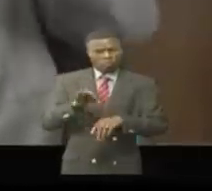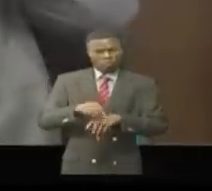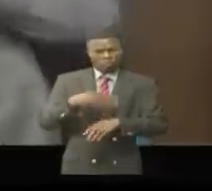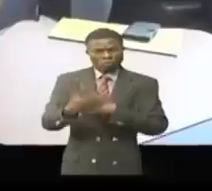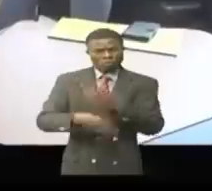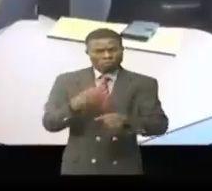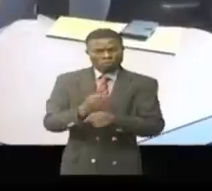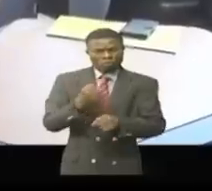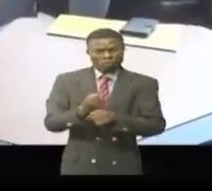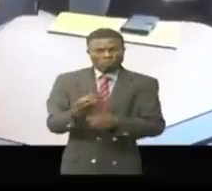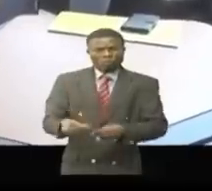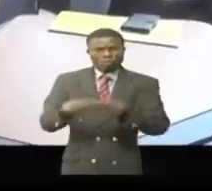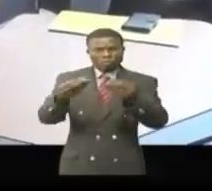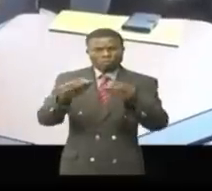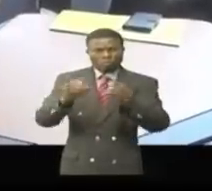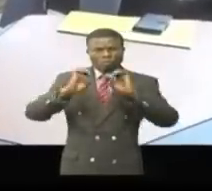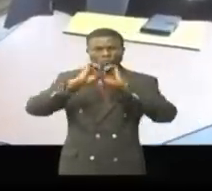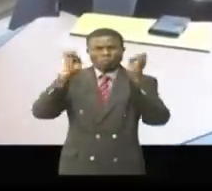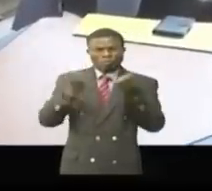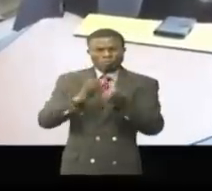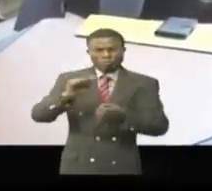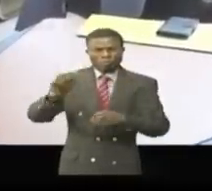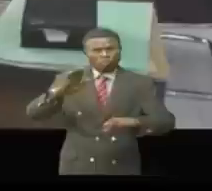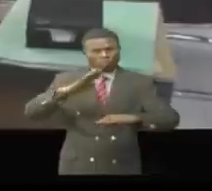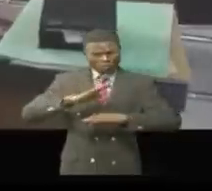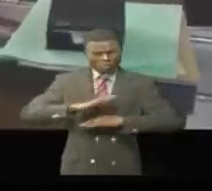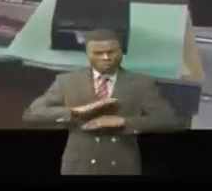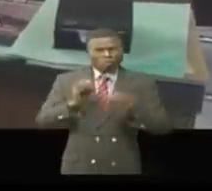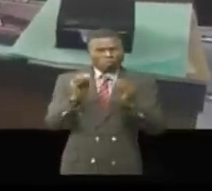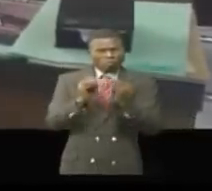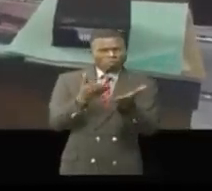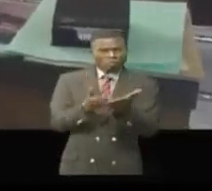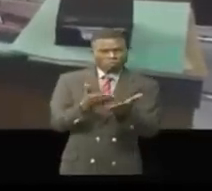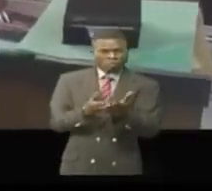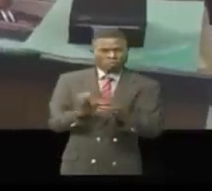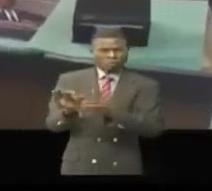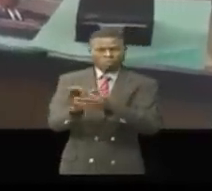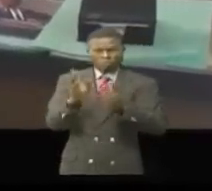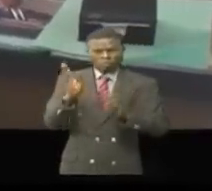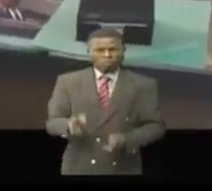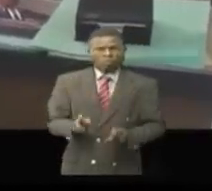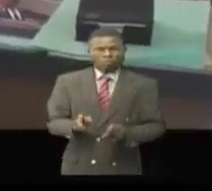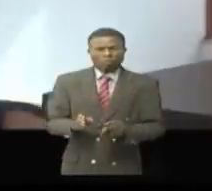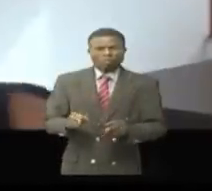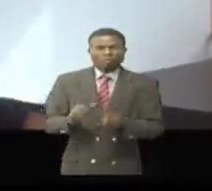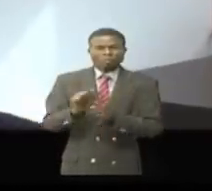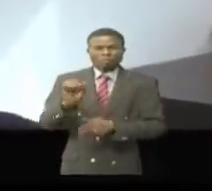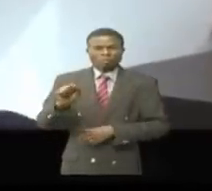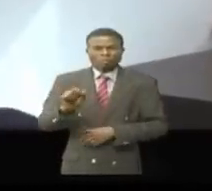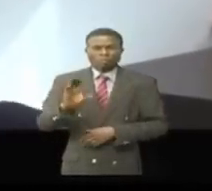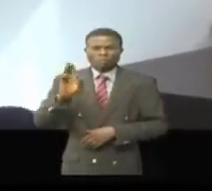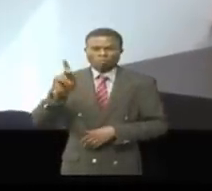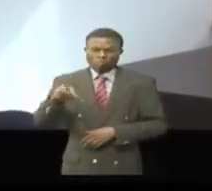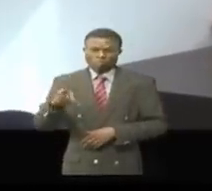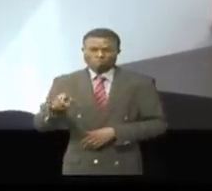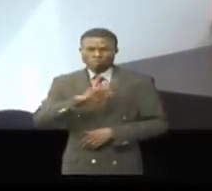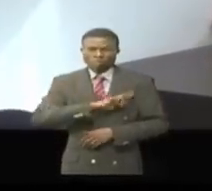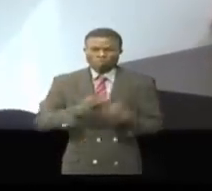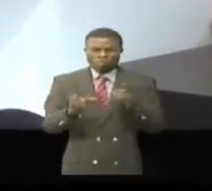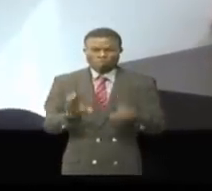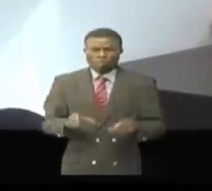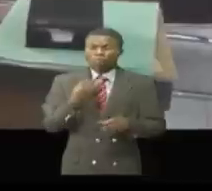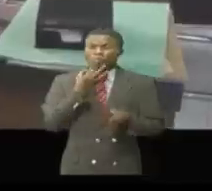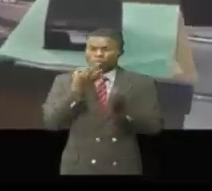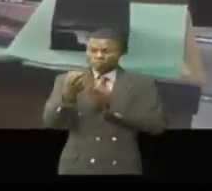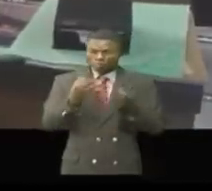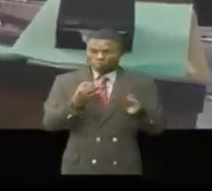d'affaires accordées à leur entreprise. Satisfait de cette rencontre, le coordonnateur de la firme 4Com RDC a souligné